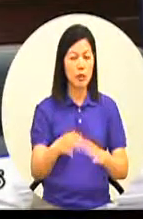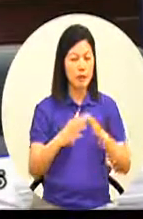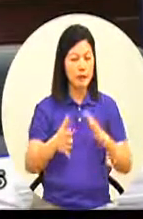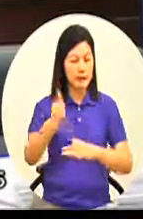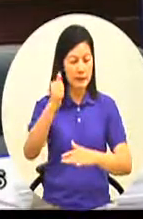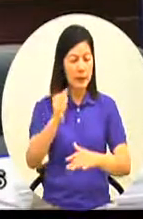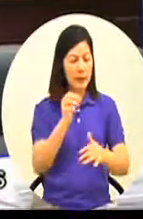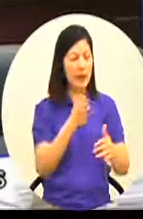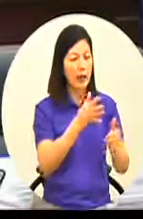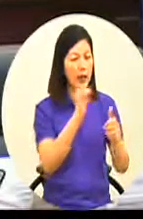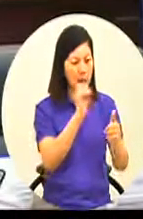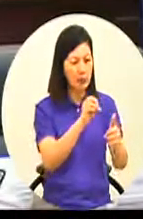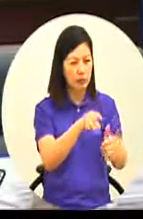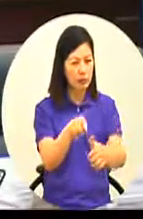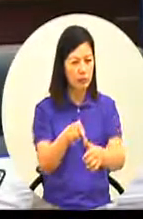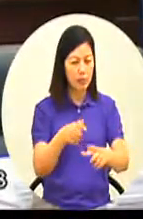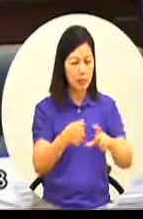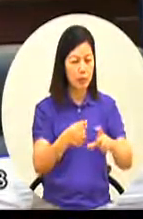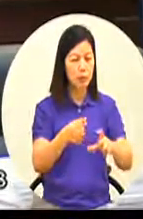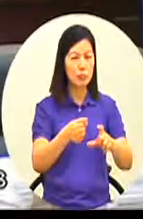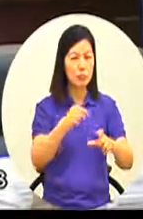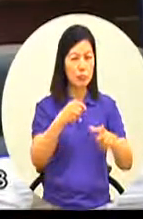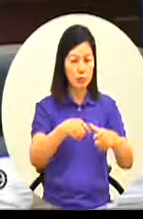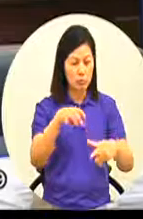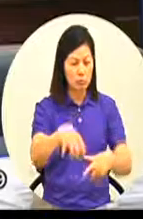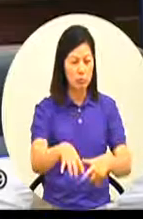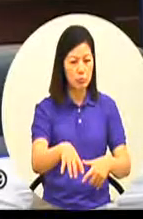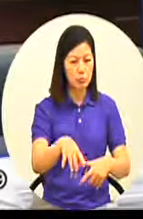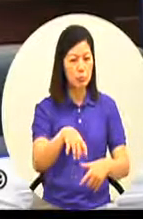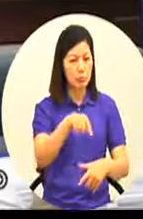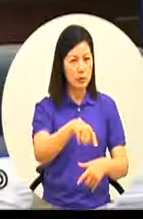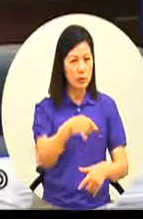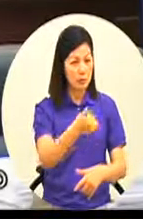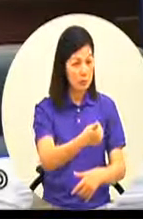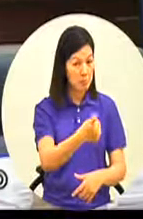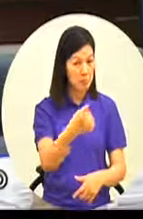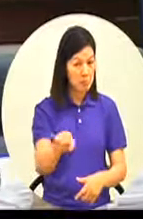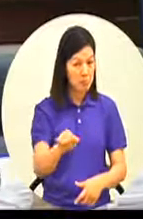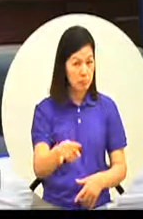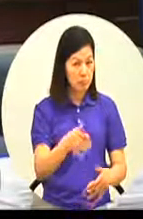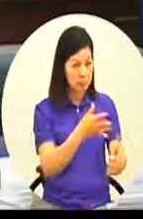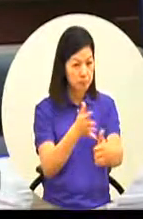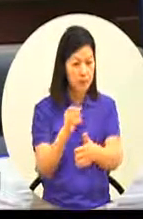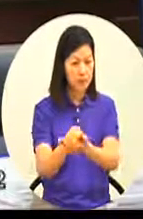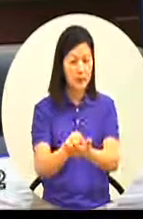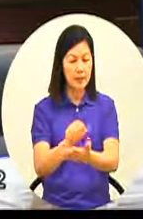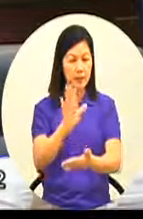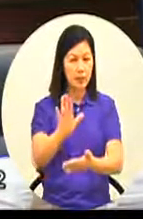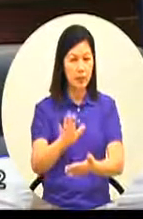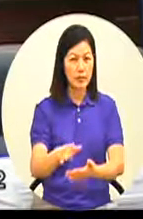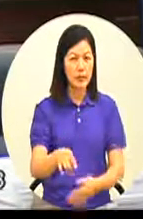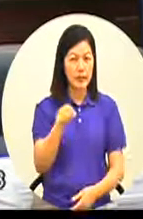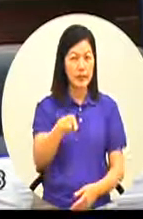区公所对一个好跟坏，好像也有做一个民调，其中有几个是纳马